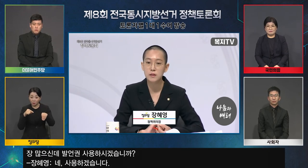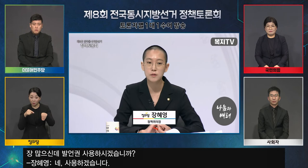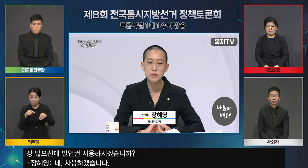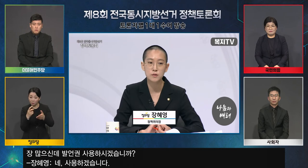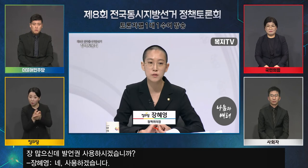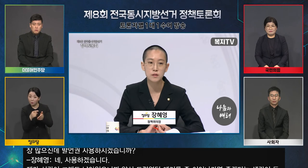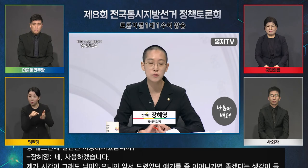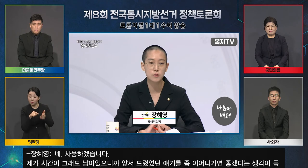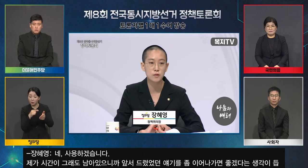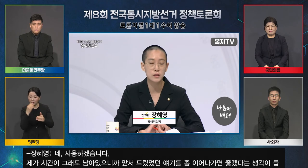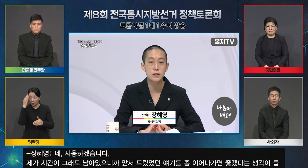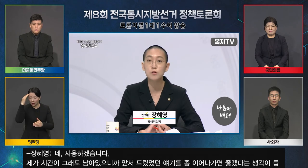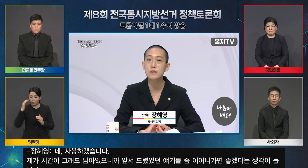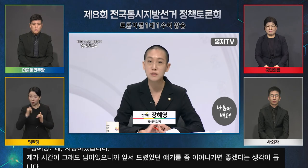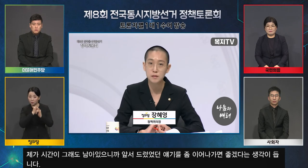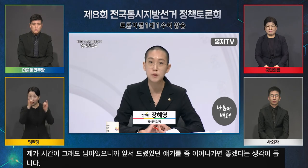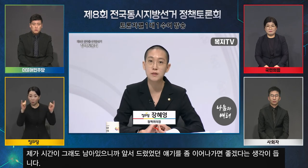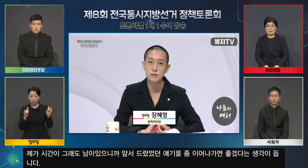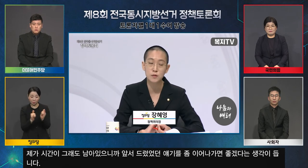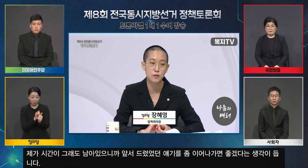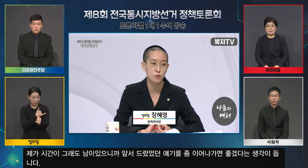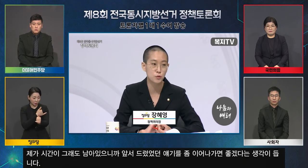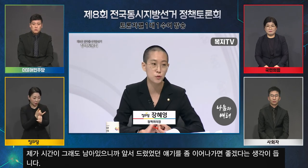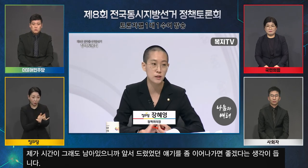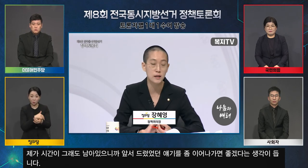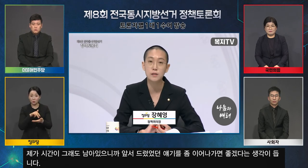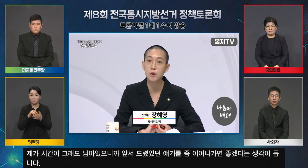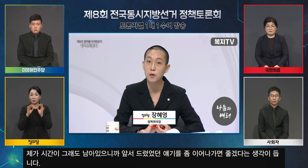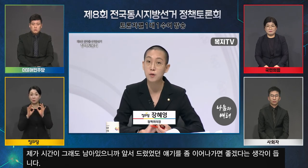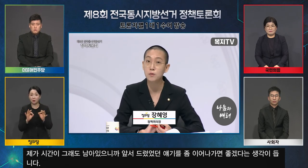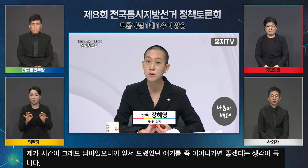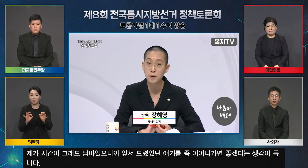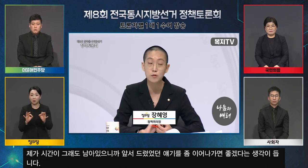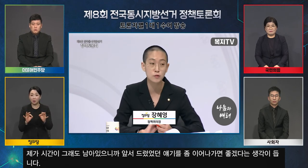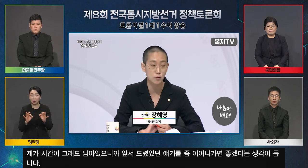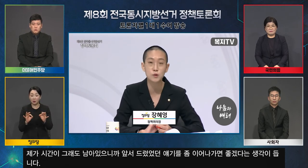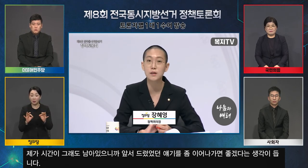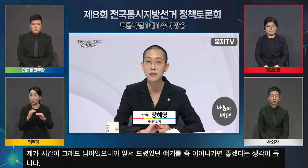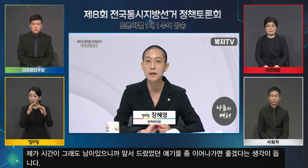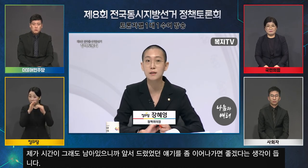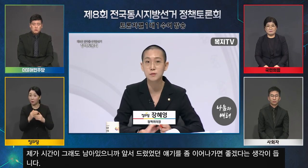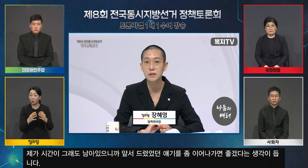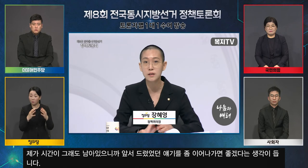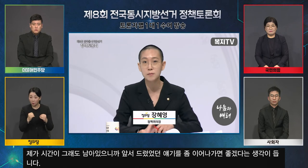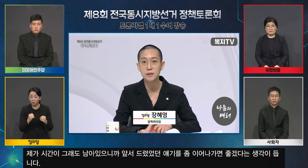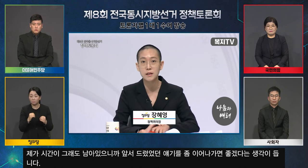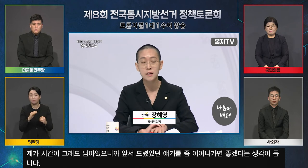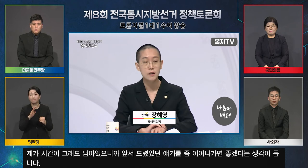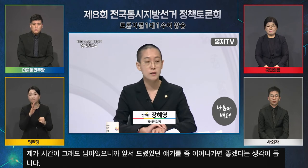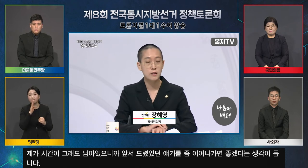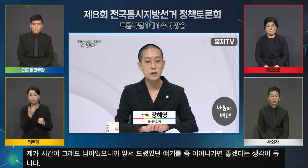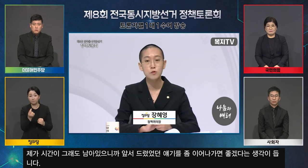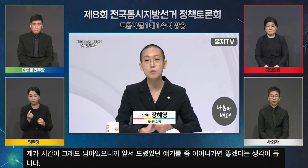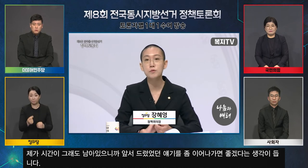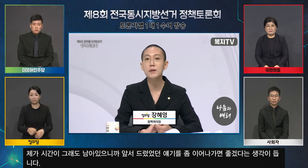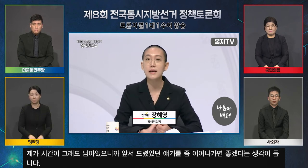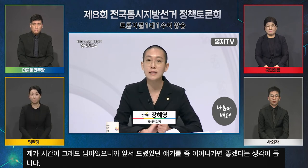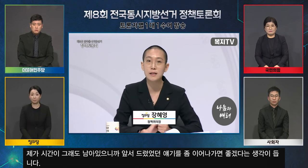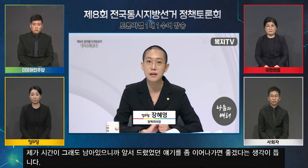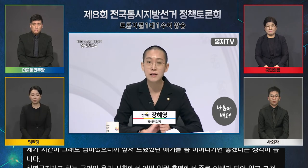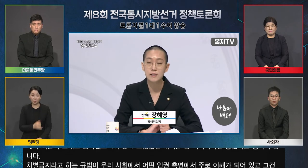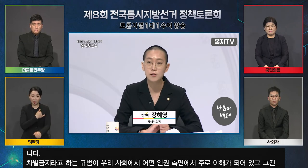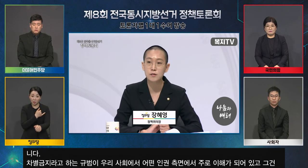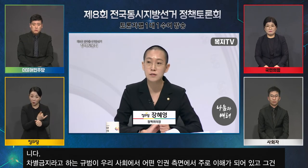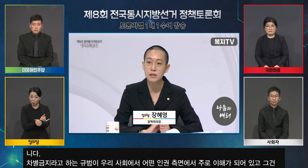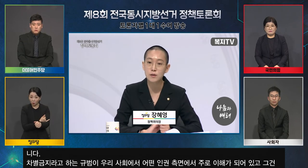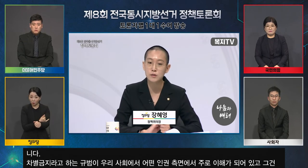우리 사회에서는 어떤 인권의 측면에서 주로 이해가 되어 있고 그건 매우 적절한 이해라고 생각합니다. 그런데 인권뿐만